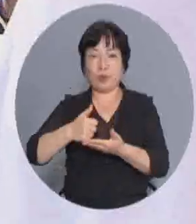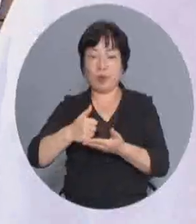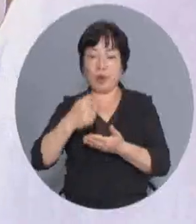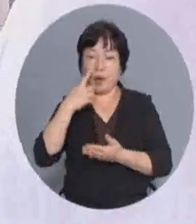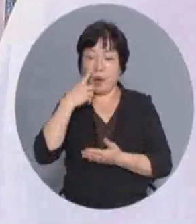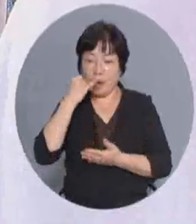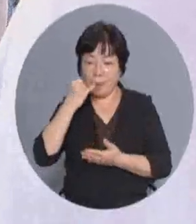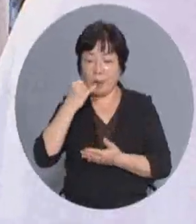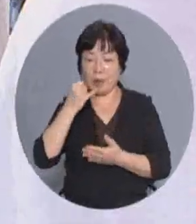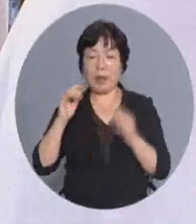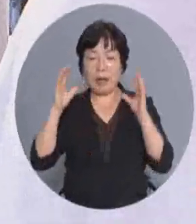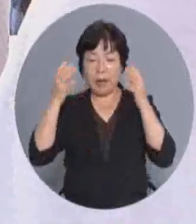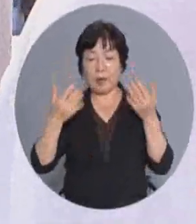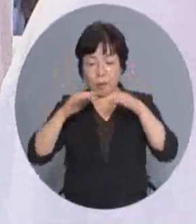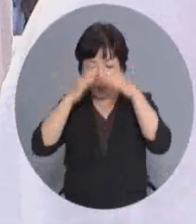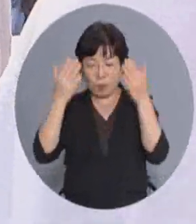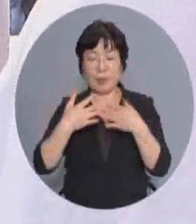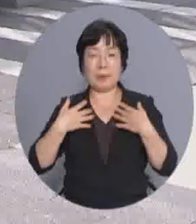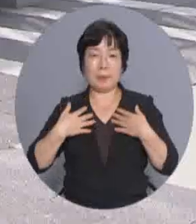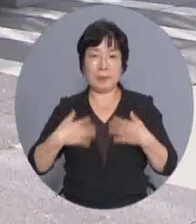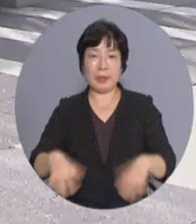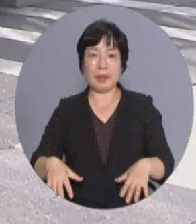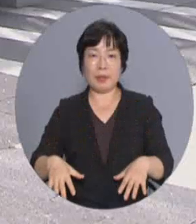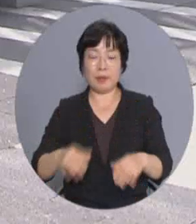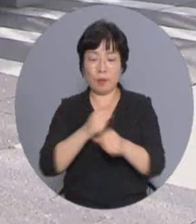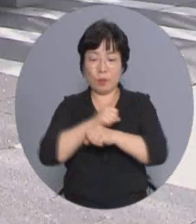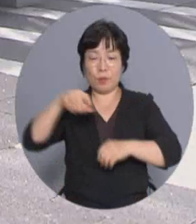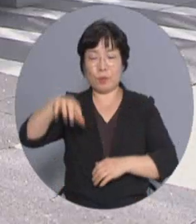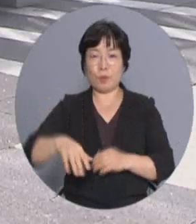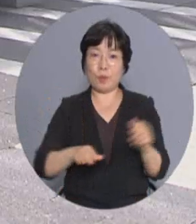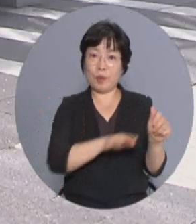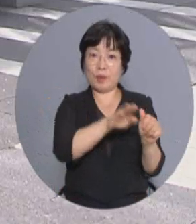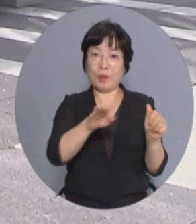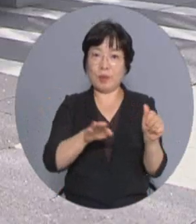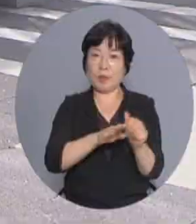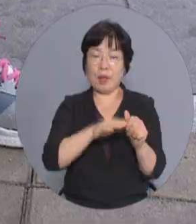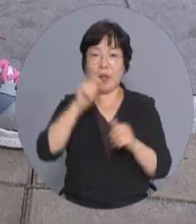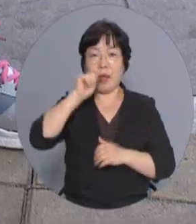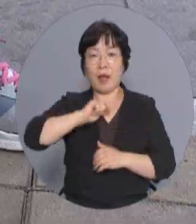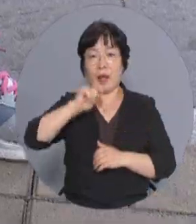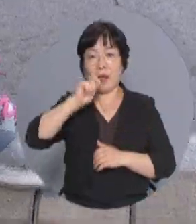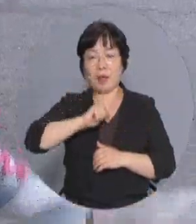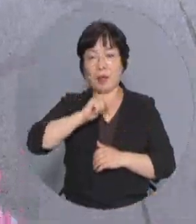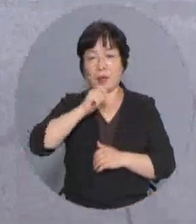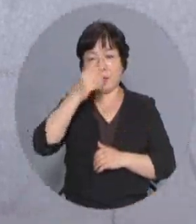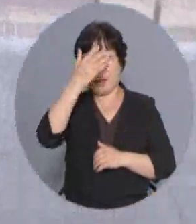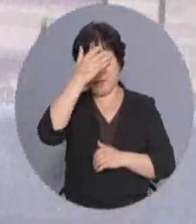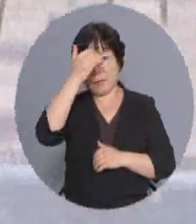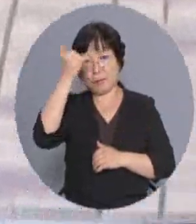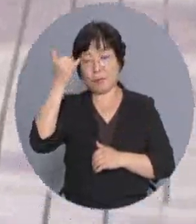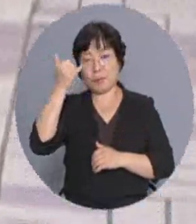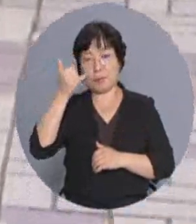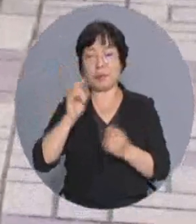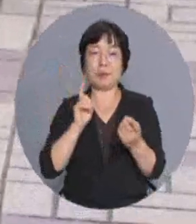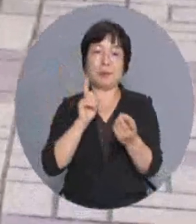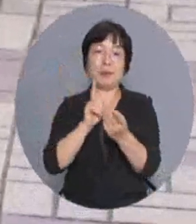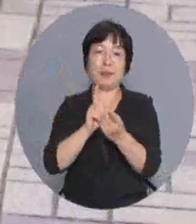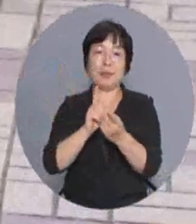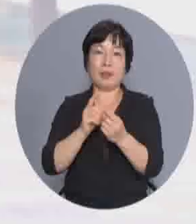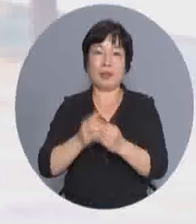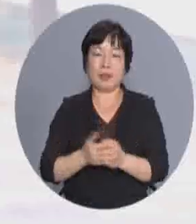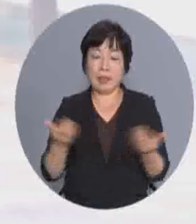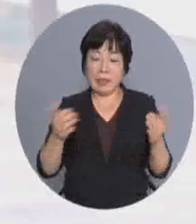품에 안긴 아이도 지쳐 있습니다. 광장의 그늘에는 시원한 아이스크림으로 더위를 달래는 어르신들도 보입니다.